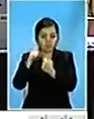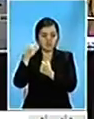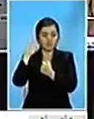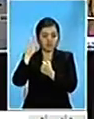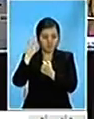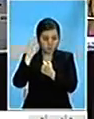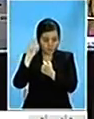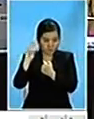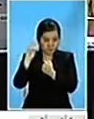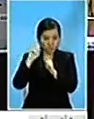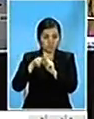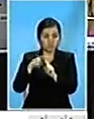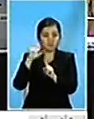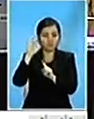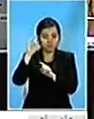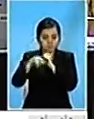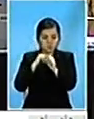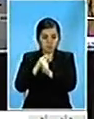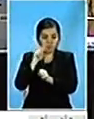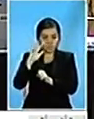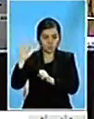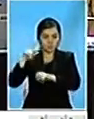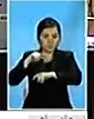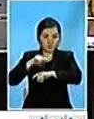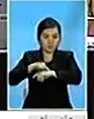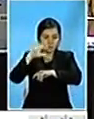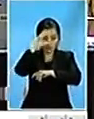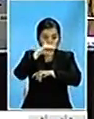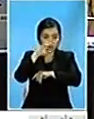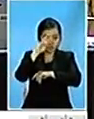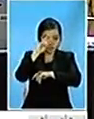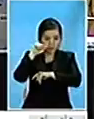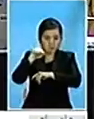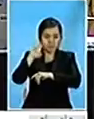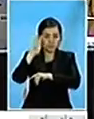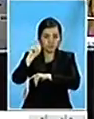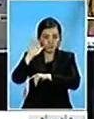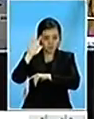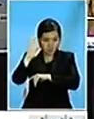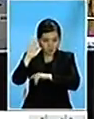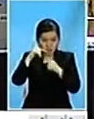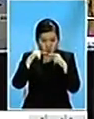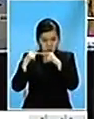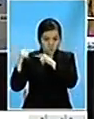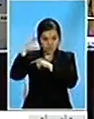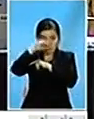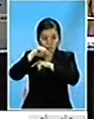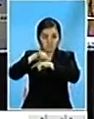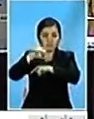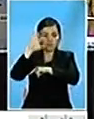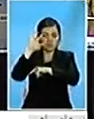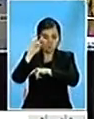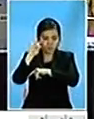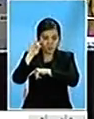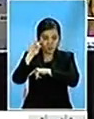คม2555เวลา 19.45 ถึง 20.00 น.นะครับสถานีวิทยุกระ